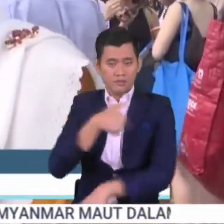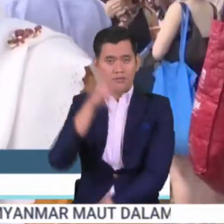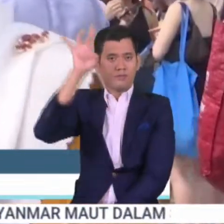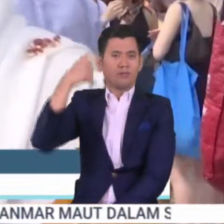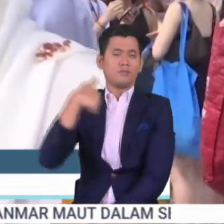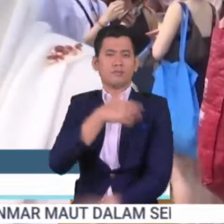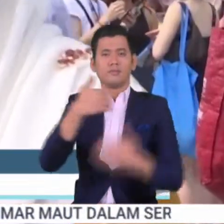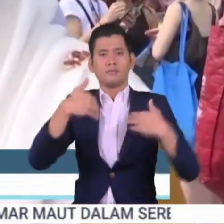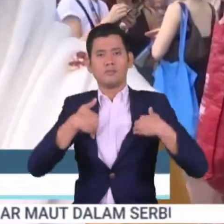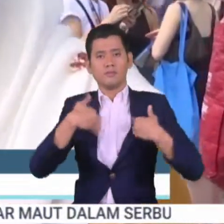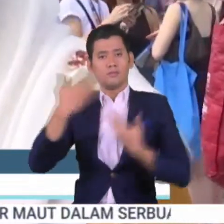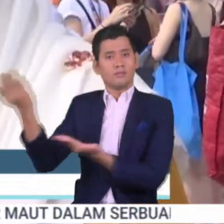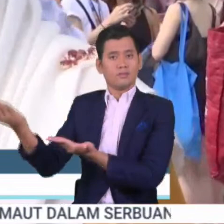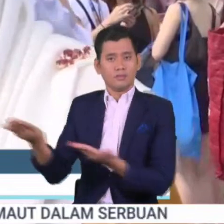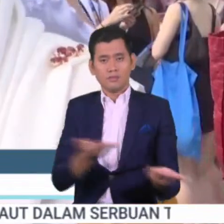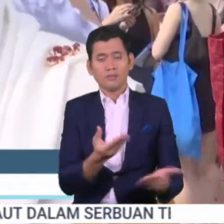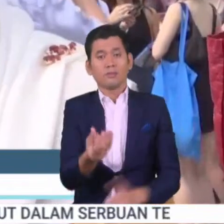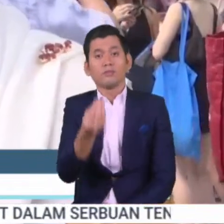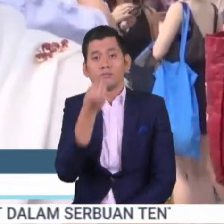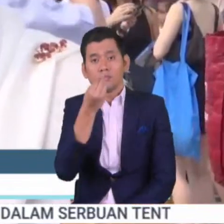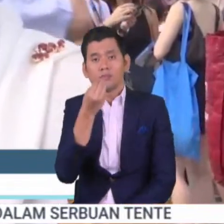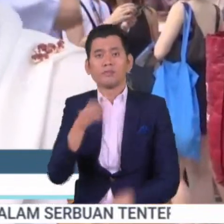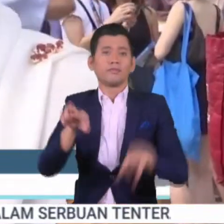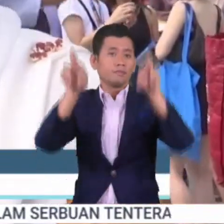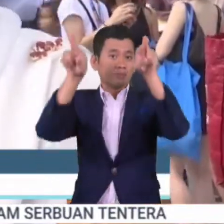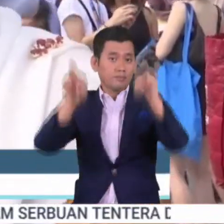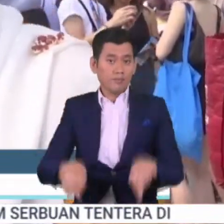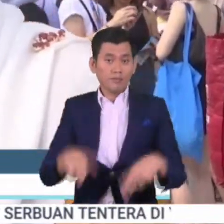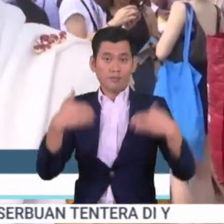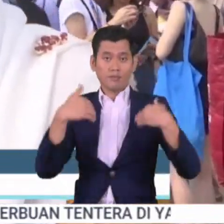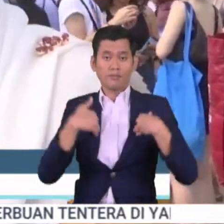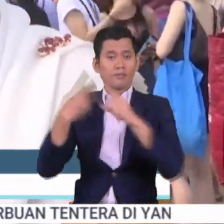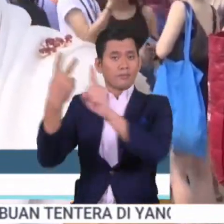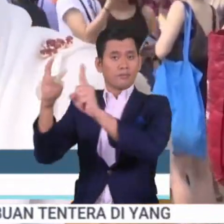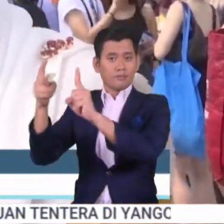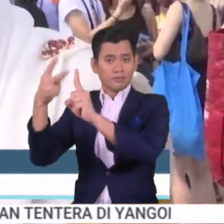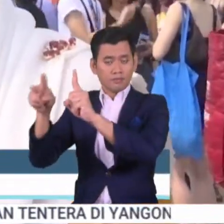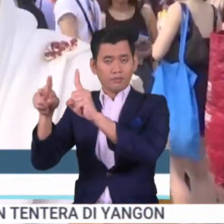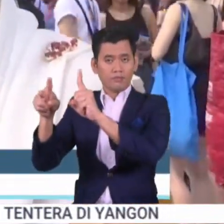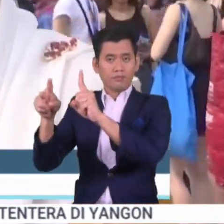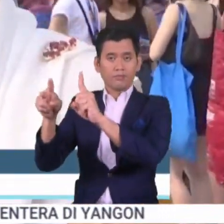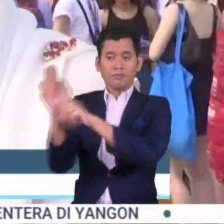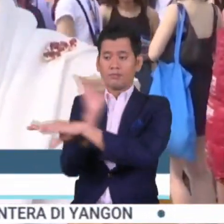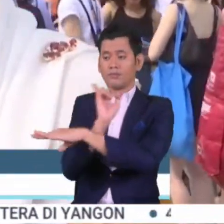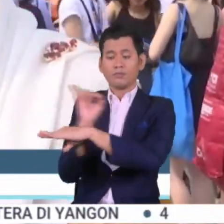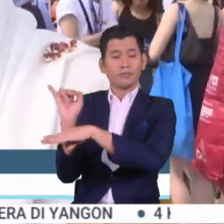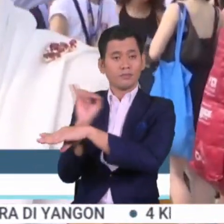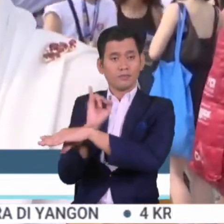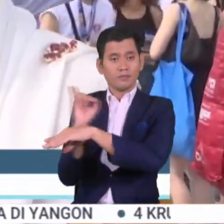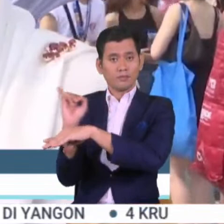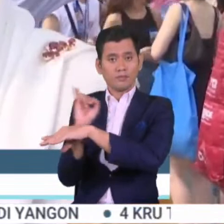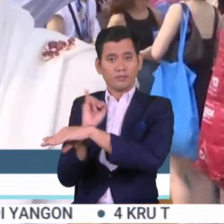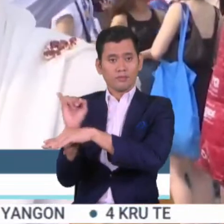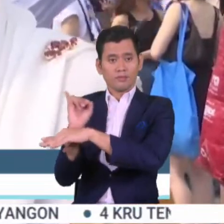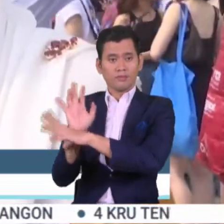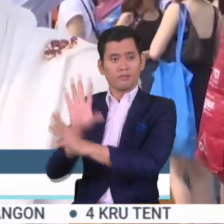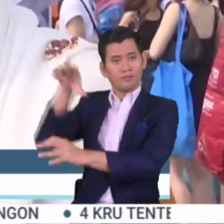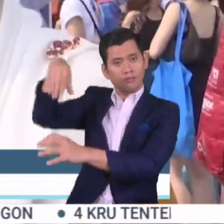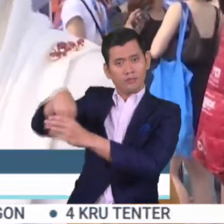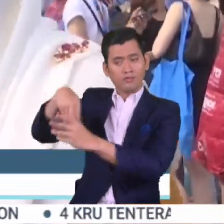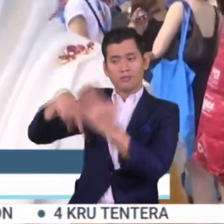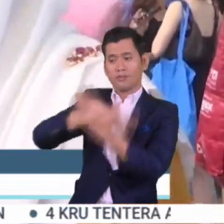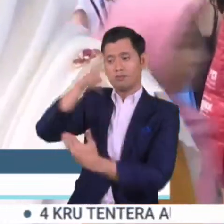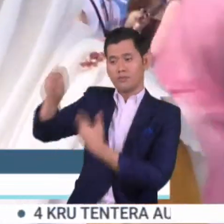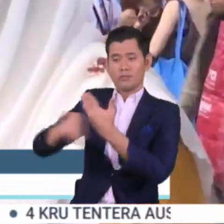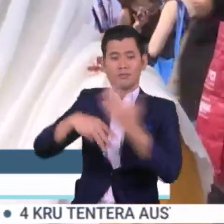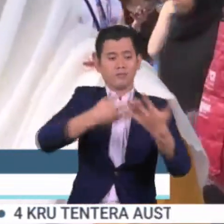insya-Allah kita akan ada jamuan rahmah rakyat di mana ada 12 pemain industri yang terlibat dalam Menu Rahmat